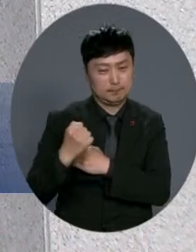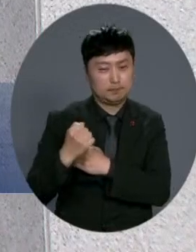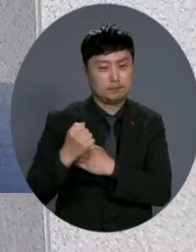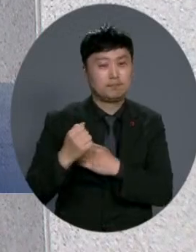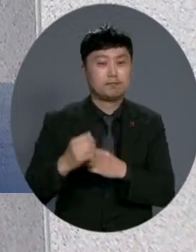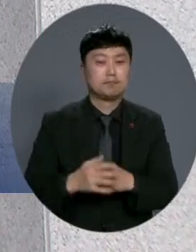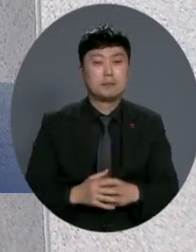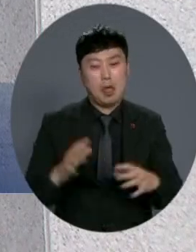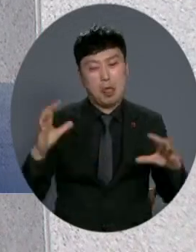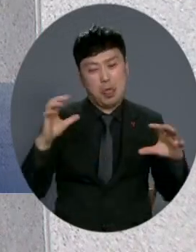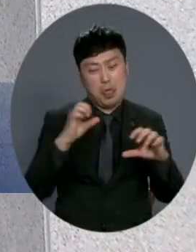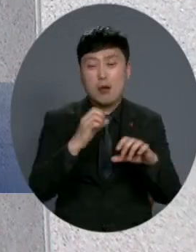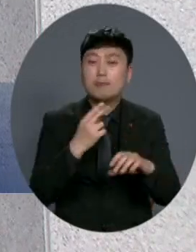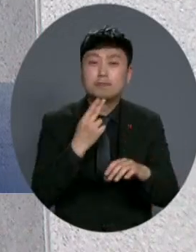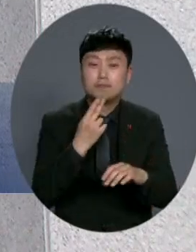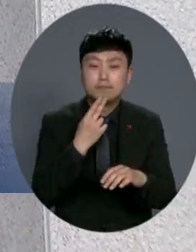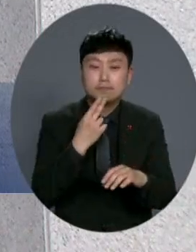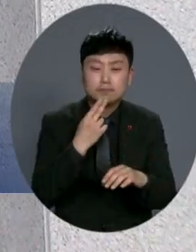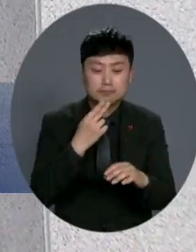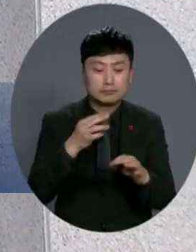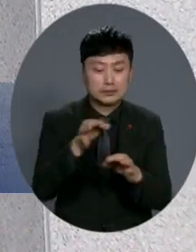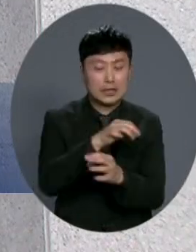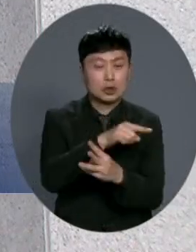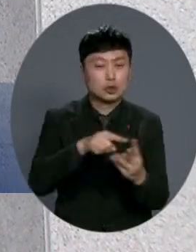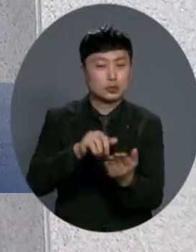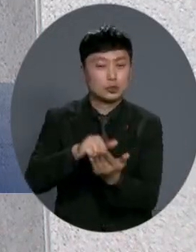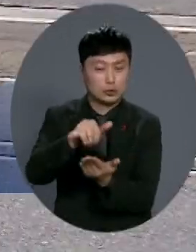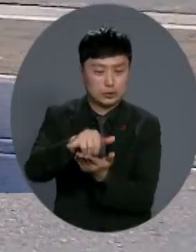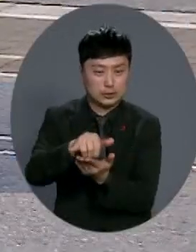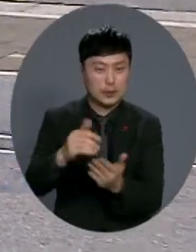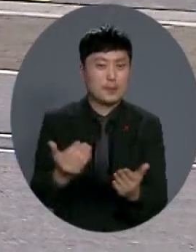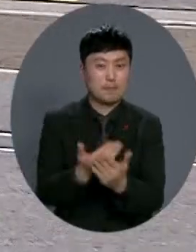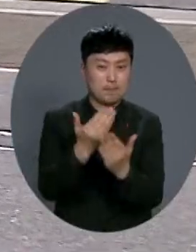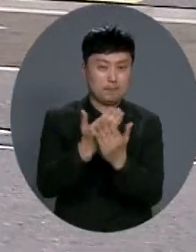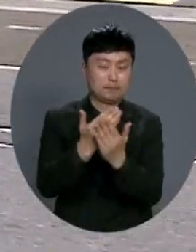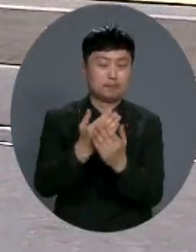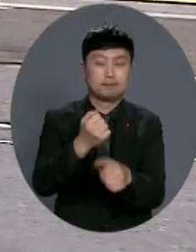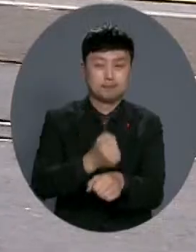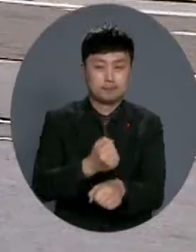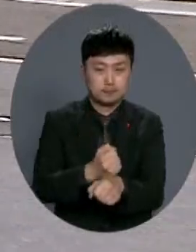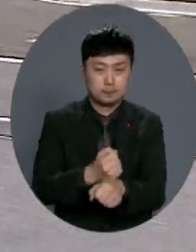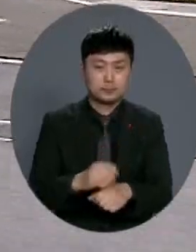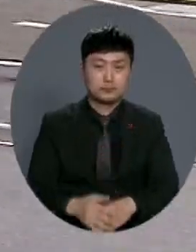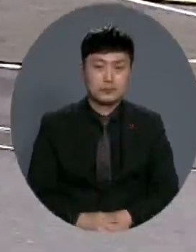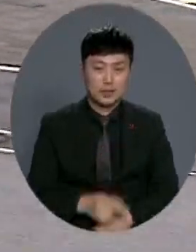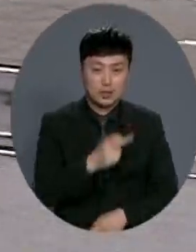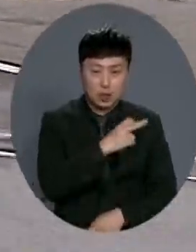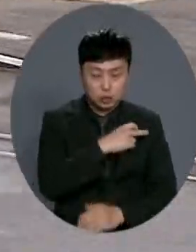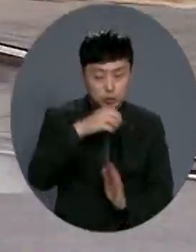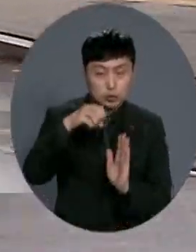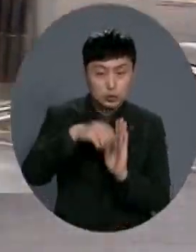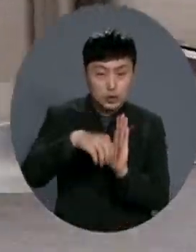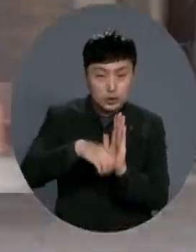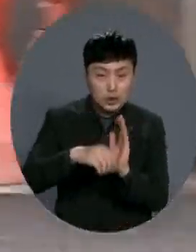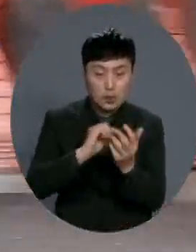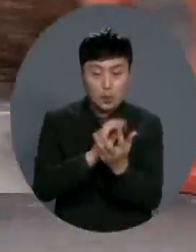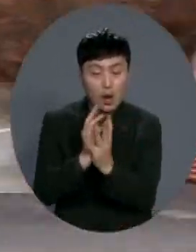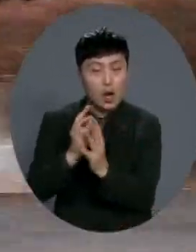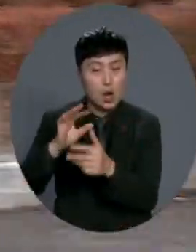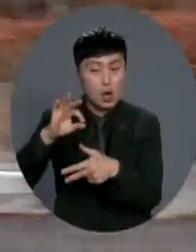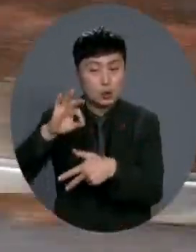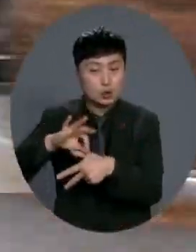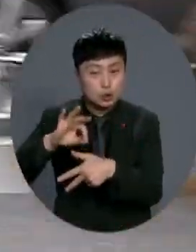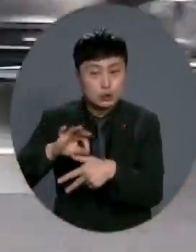어 가지 않는 그런 상주 문경을 만들겠습니다 영주 영양 봉화 울진 선거구에